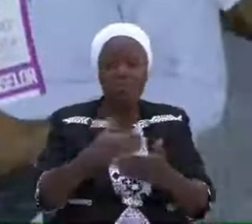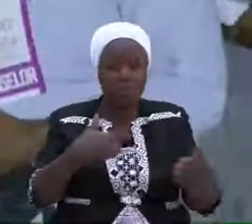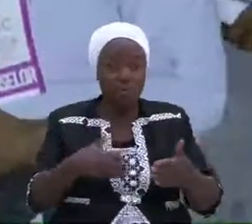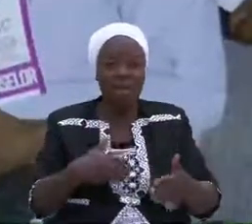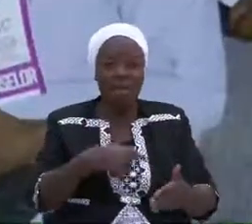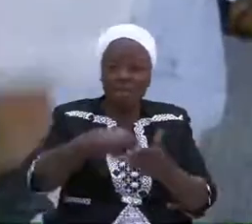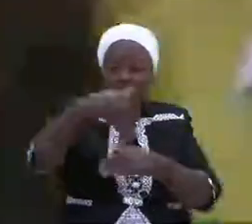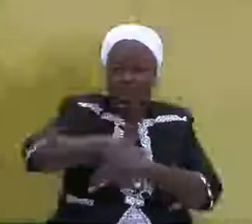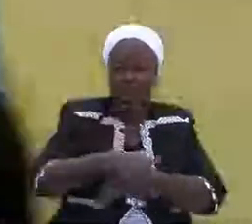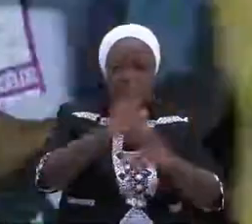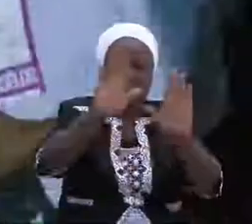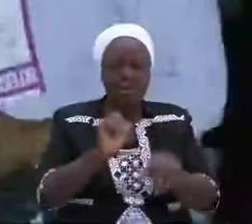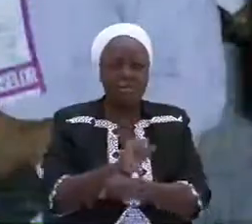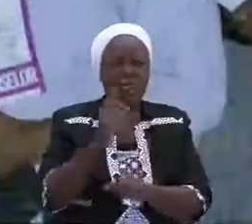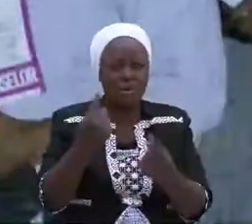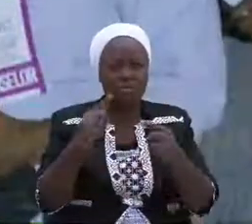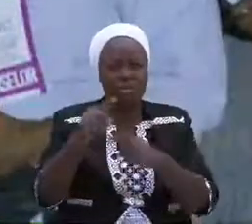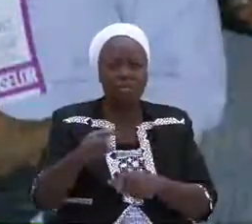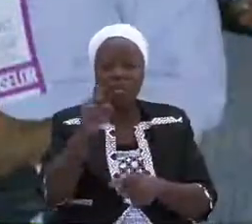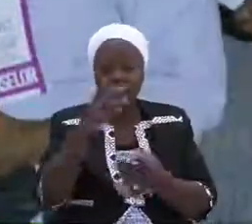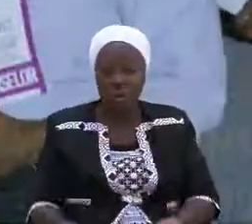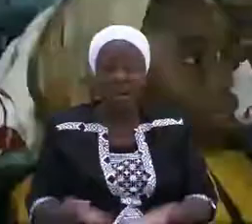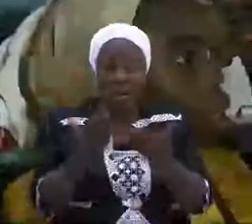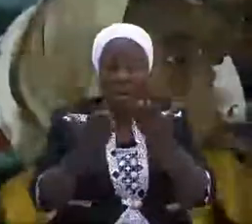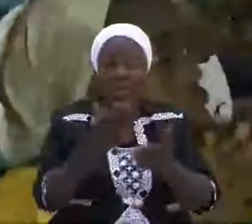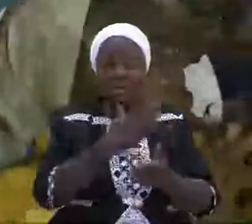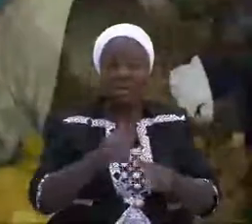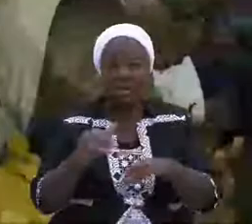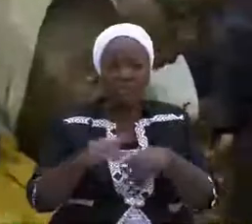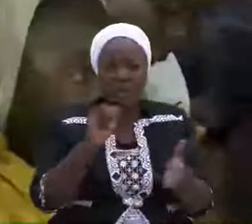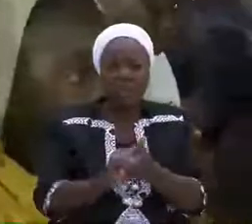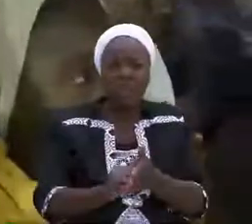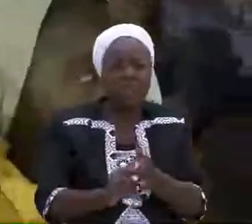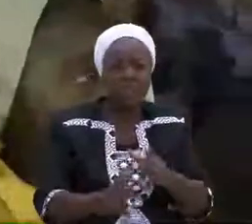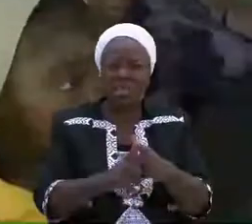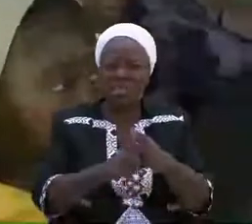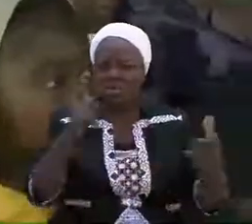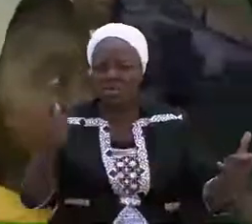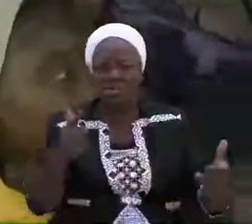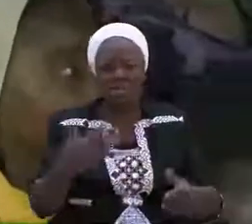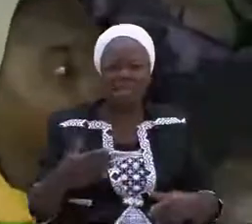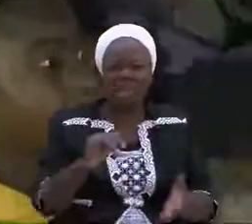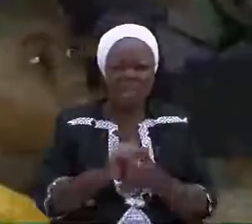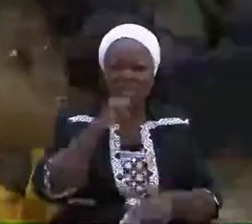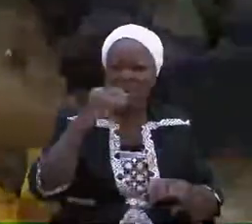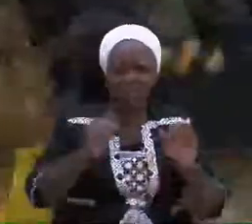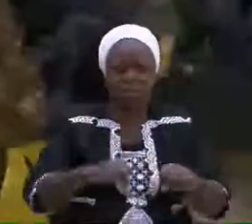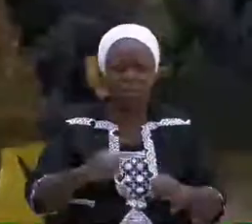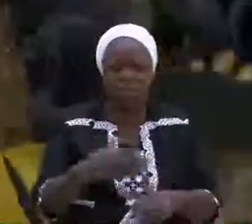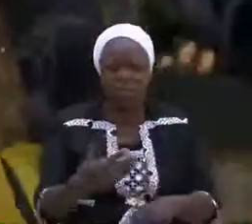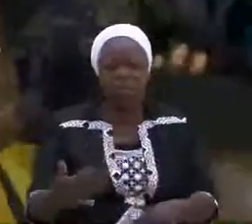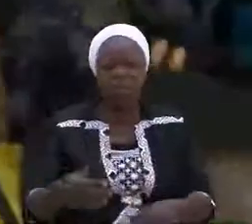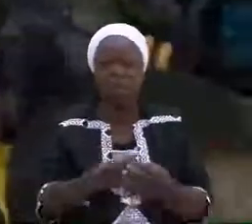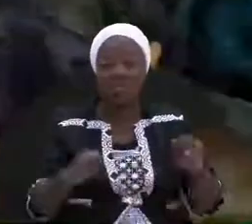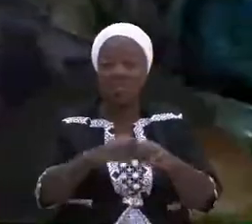miracle viendra pour toi. Tu vas te lever et tu vas faire cette chose impossible, incroyable, même